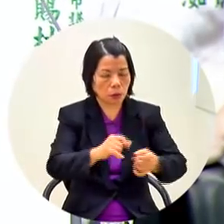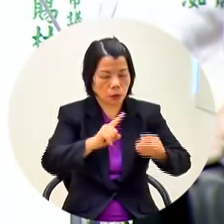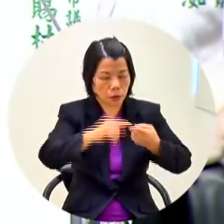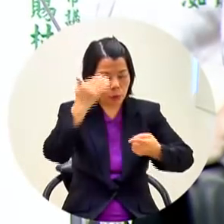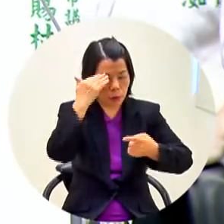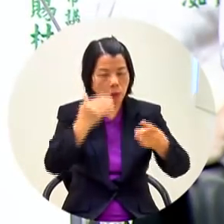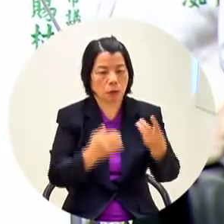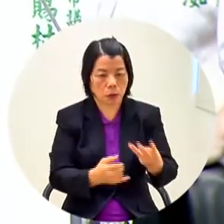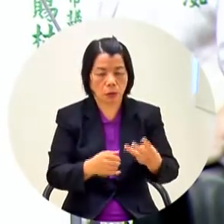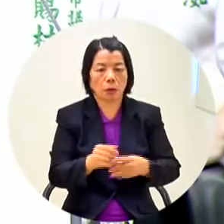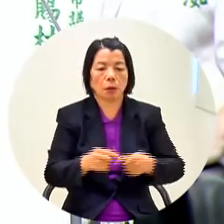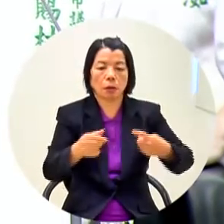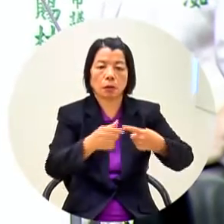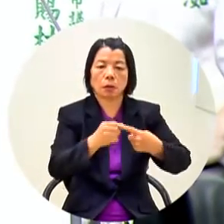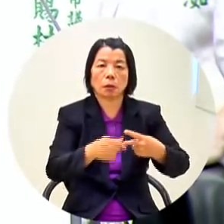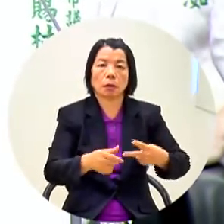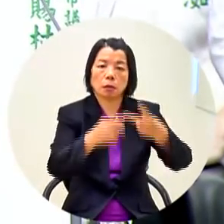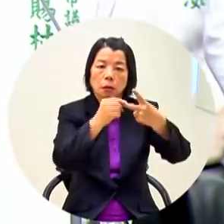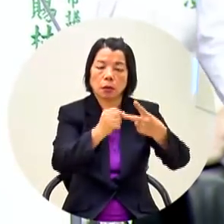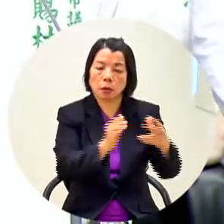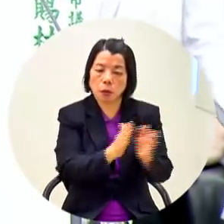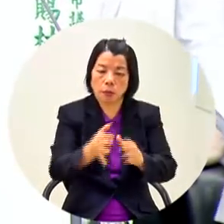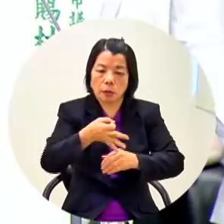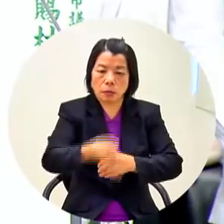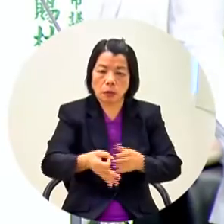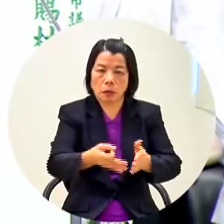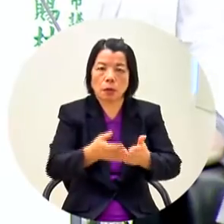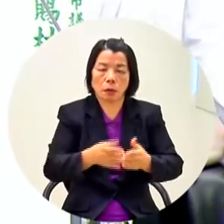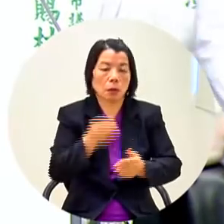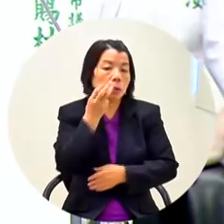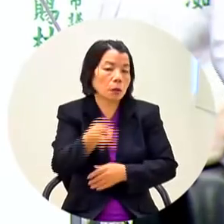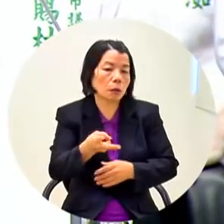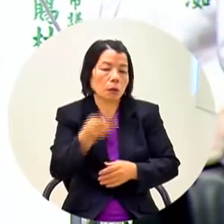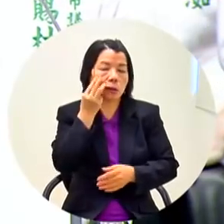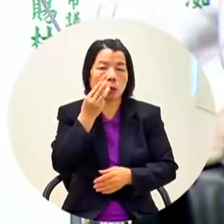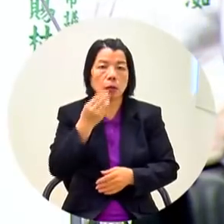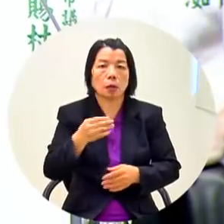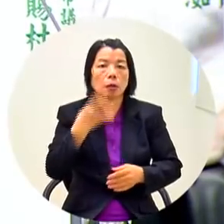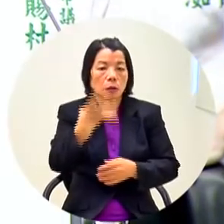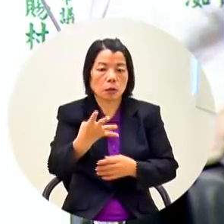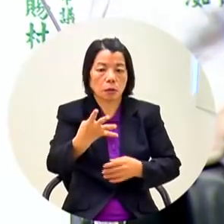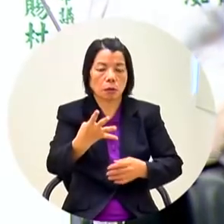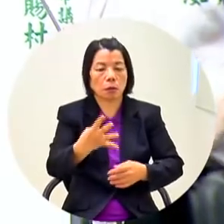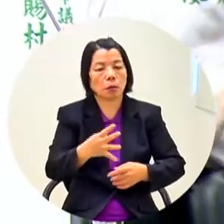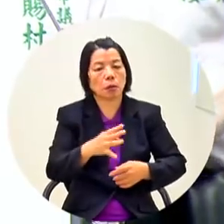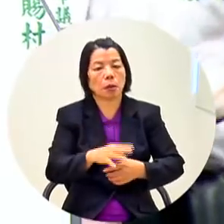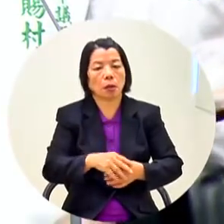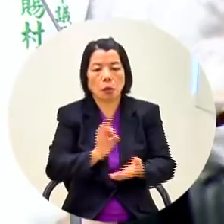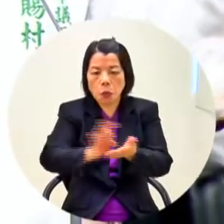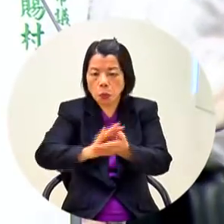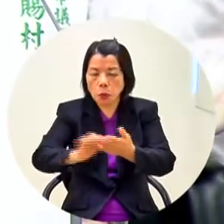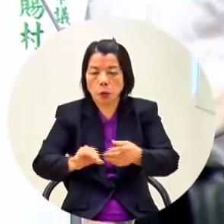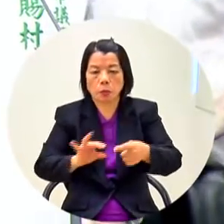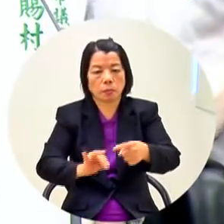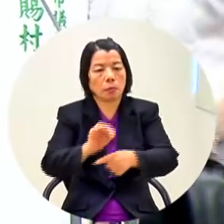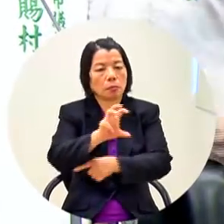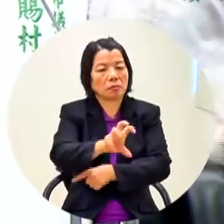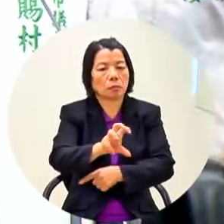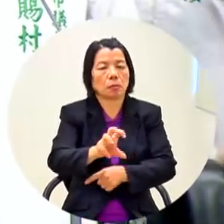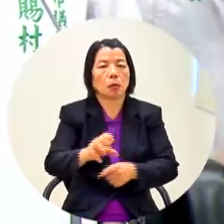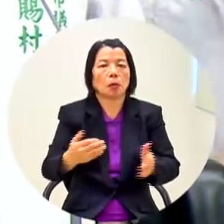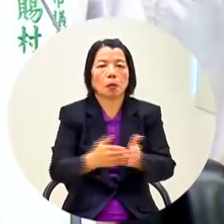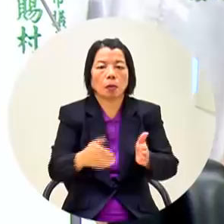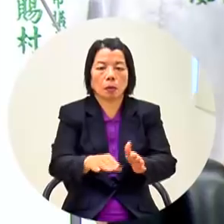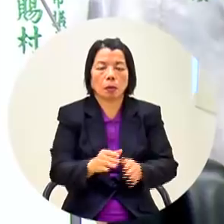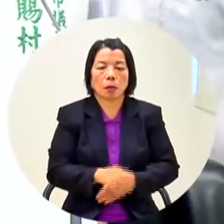二倍金乱用嘛，你这个已经四个月用掉八成了嘛，你不断的制造恐慌，这个是背道而驰的、啊、你打被